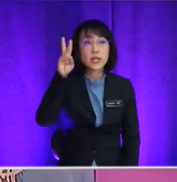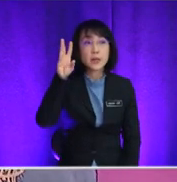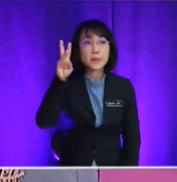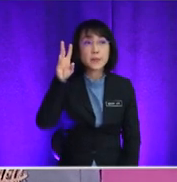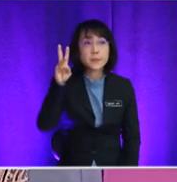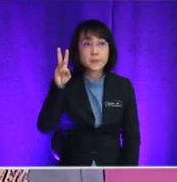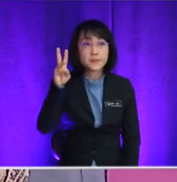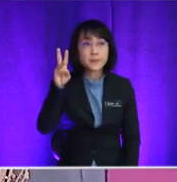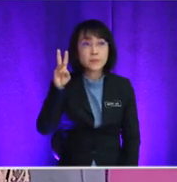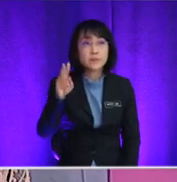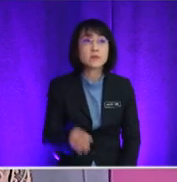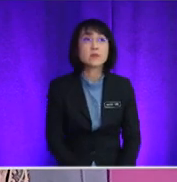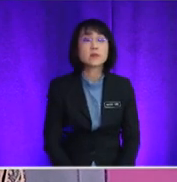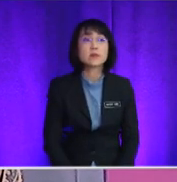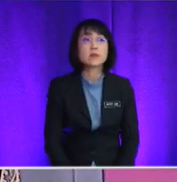organisme